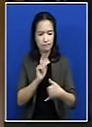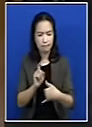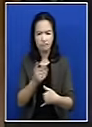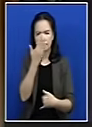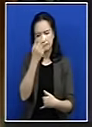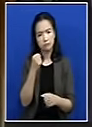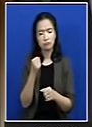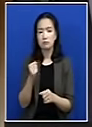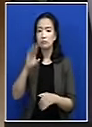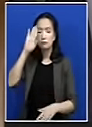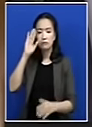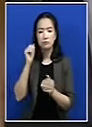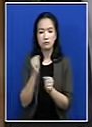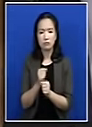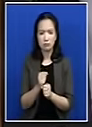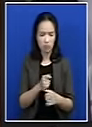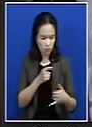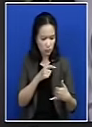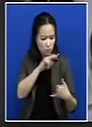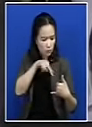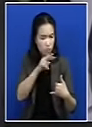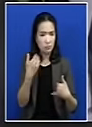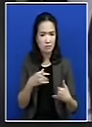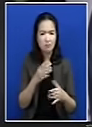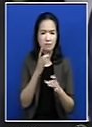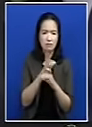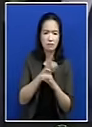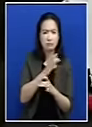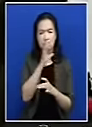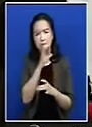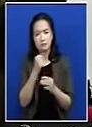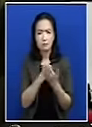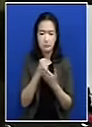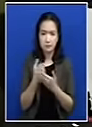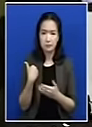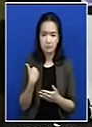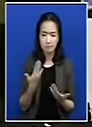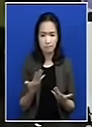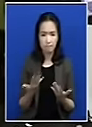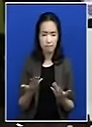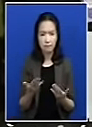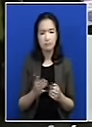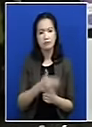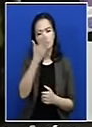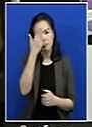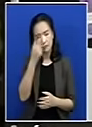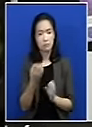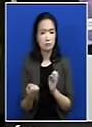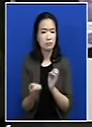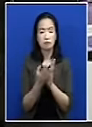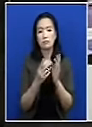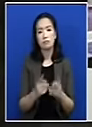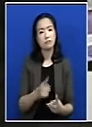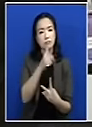ช่นการทำงานของตำรวจได้ตรวจวัดแอลกอฮอล์หรือว่าตรวจวัดสารเสพติดหรือไม่จนถึงขั้นทำให้เกิดเหตุสลดนี้น